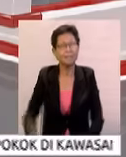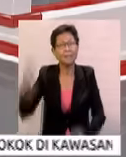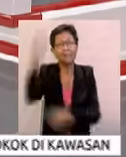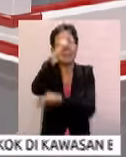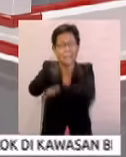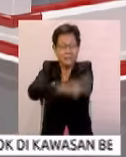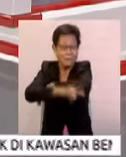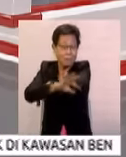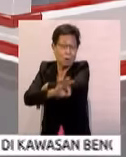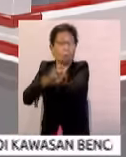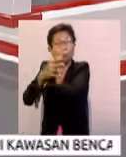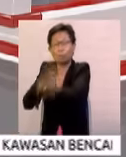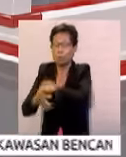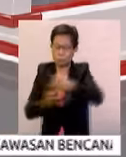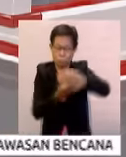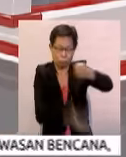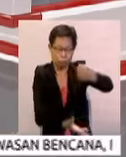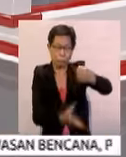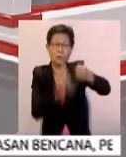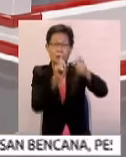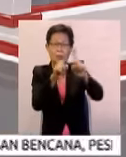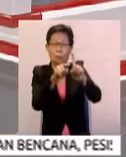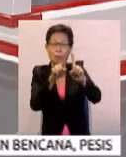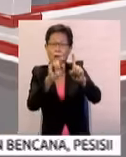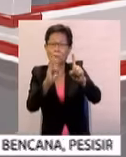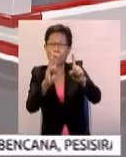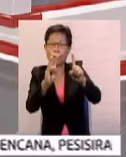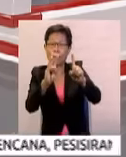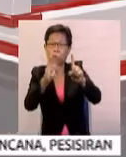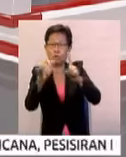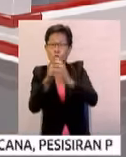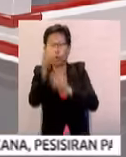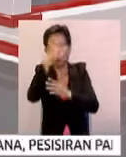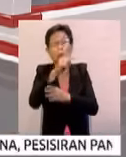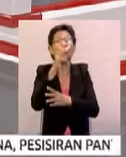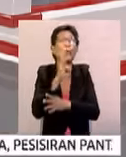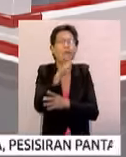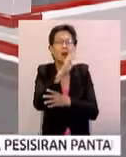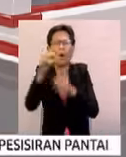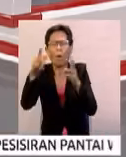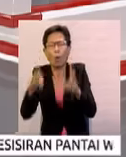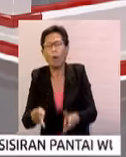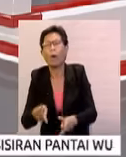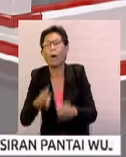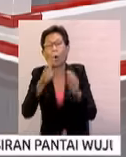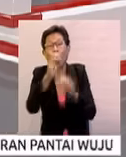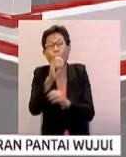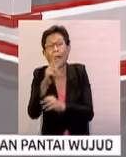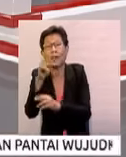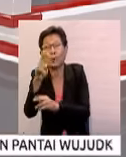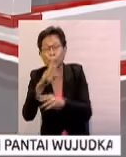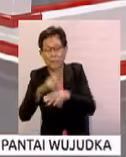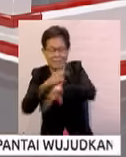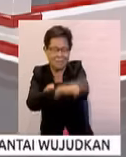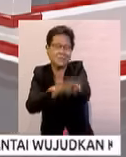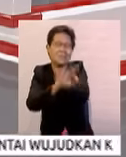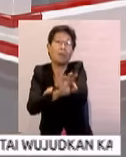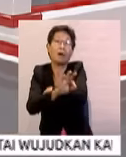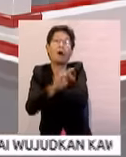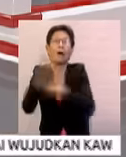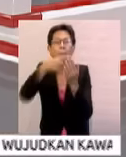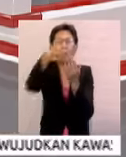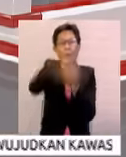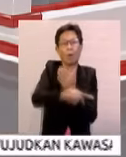Kerajaan Negeri Sembilan telah memperuntukkan 1.6 juta ringgit bagi wanita dan orang kurang upaya OKU di negeri itu di